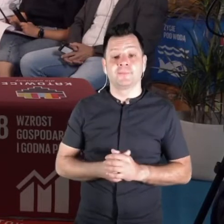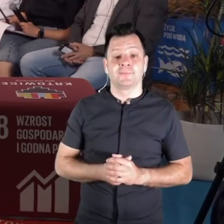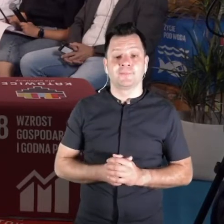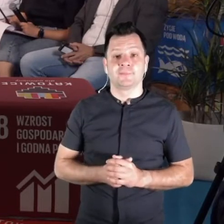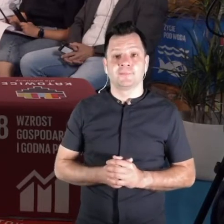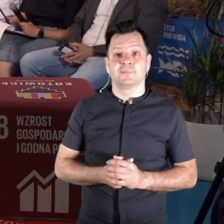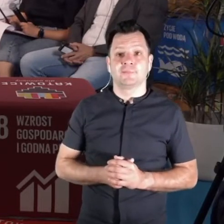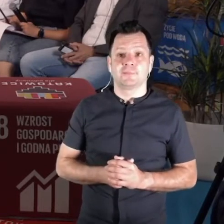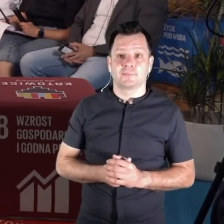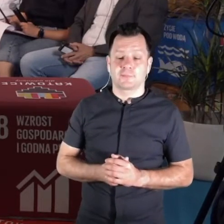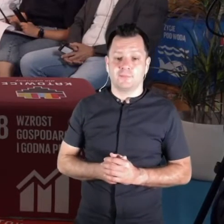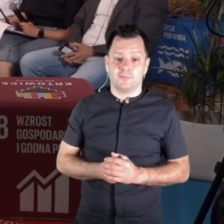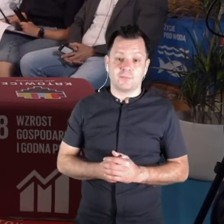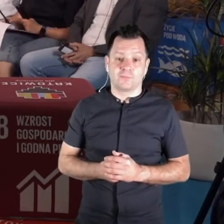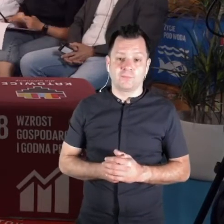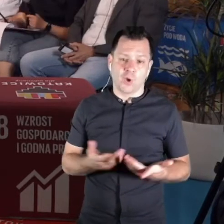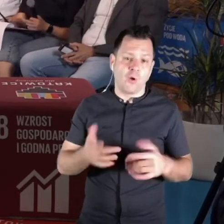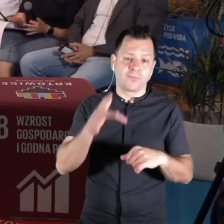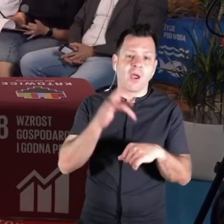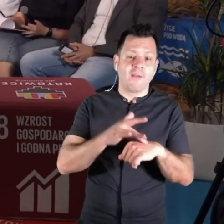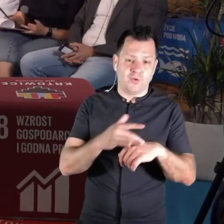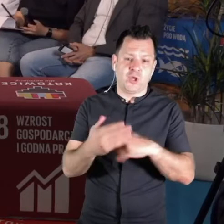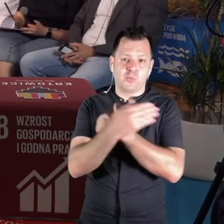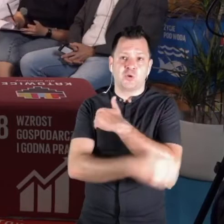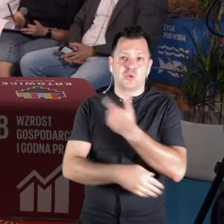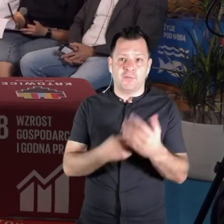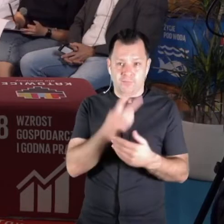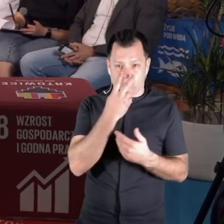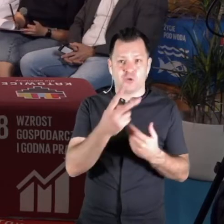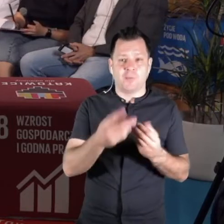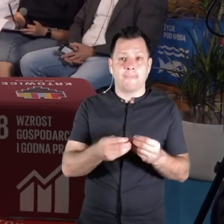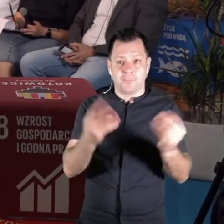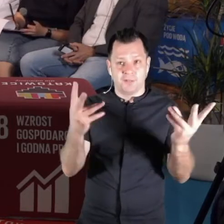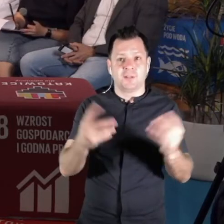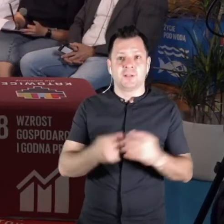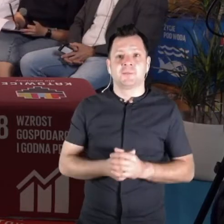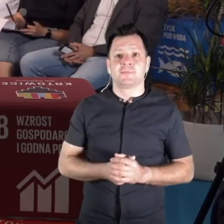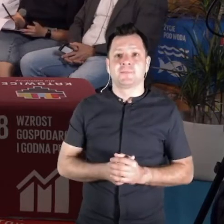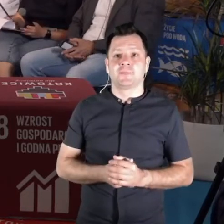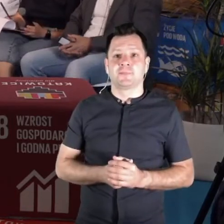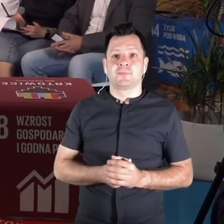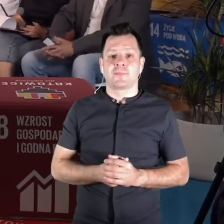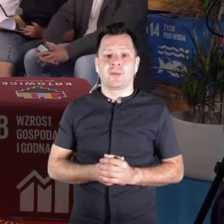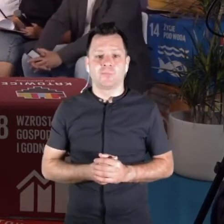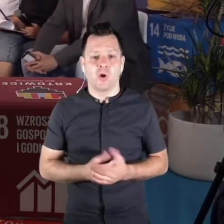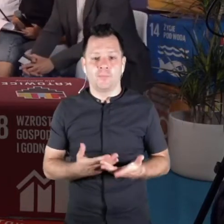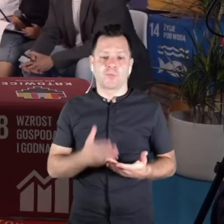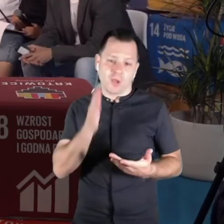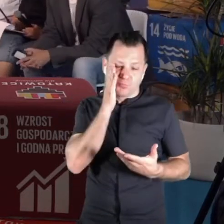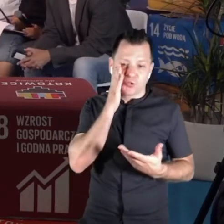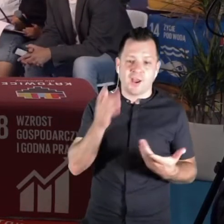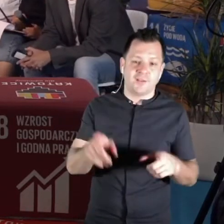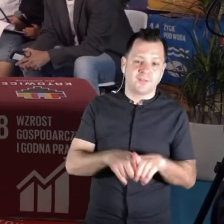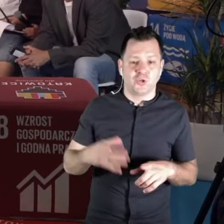Efektem końcowym, który mogą zobaczyć mieszkańcy i goście, którzy odwiedzają